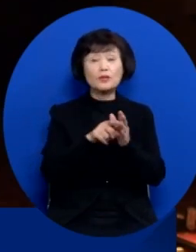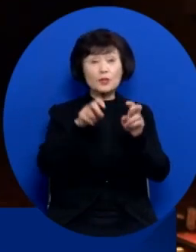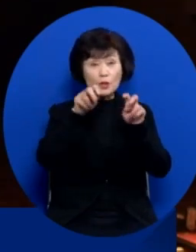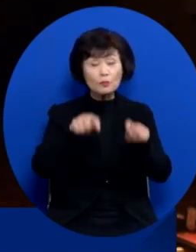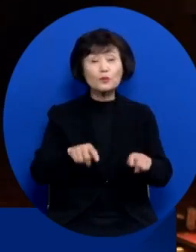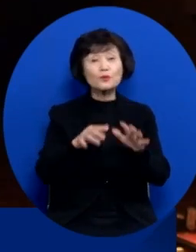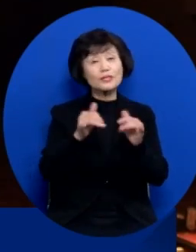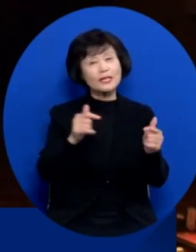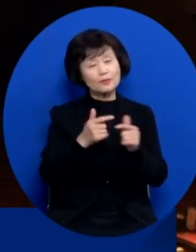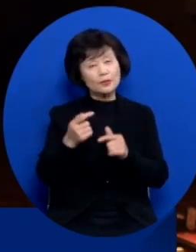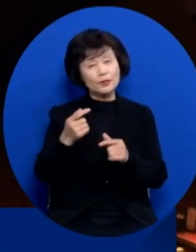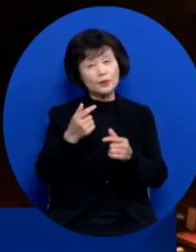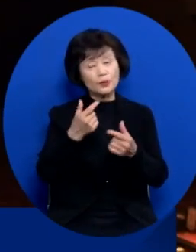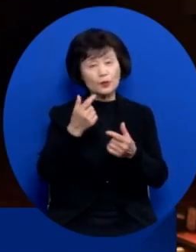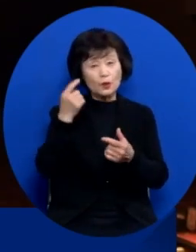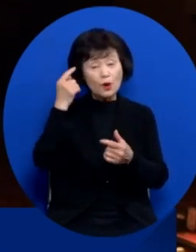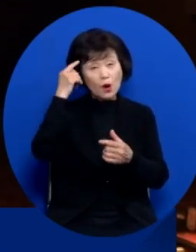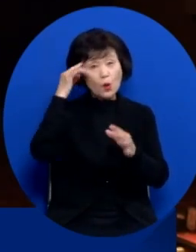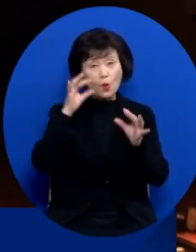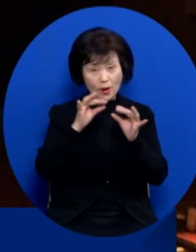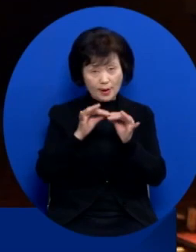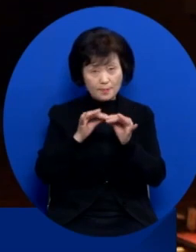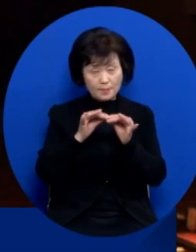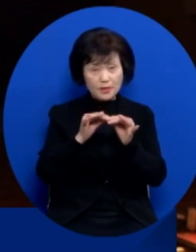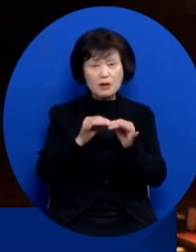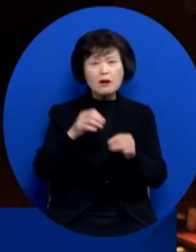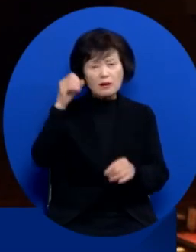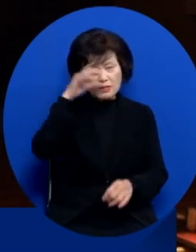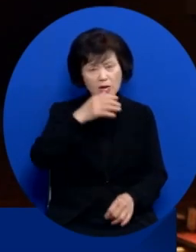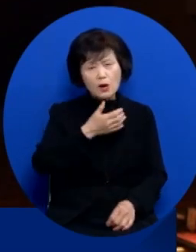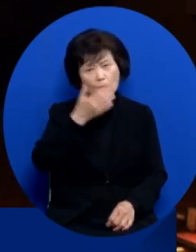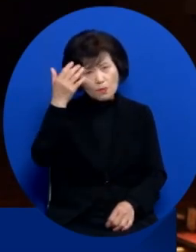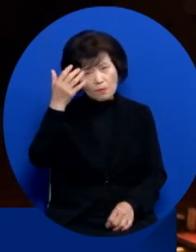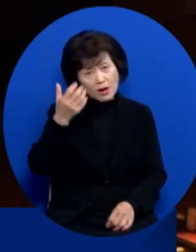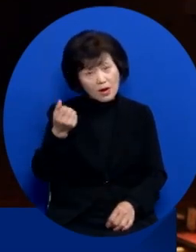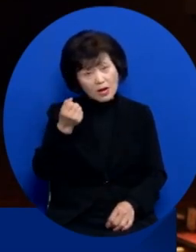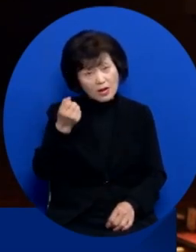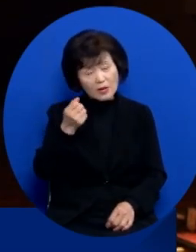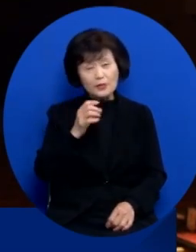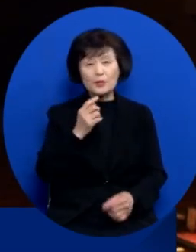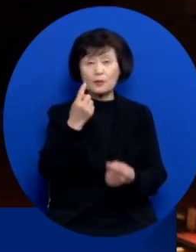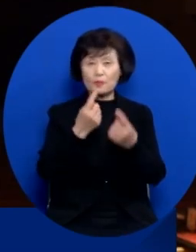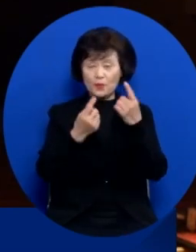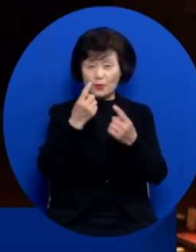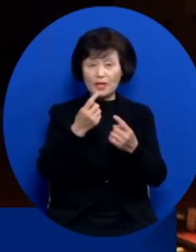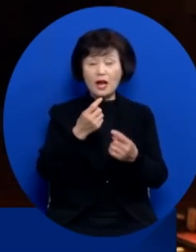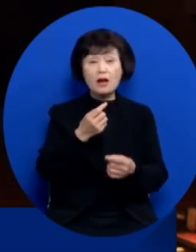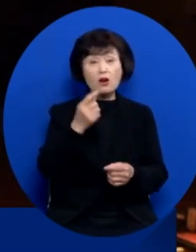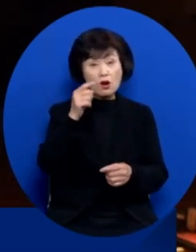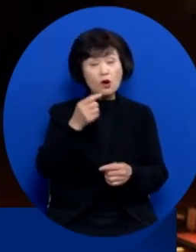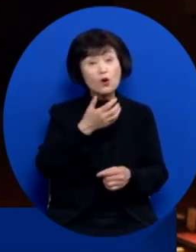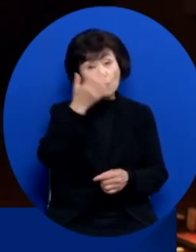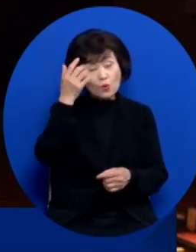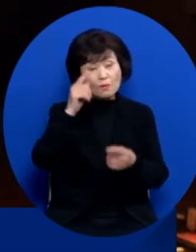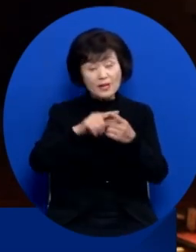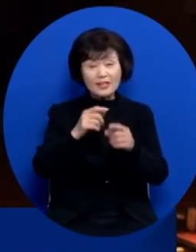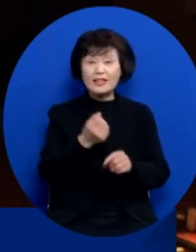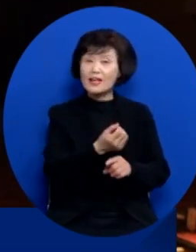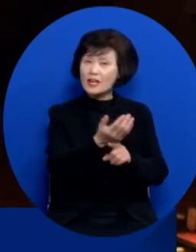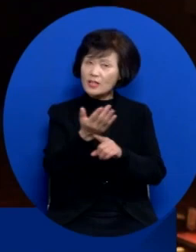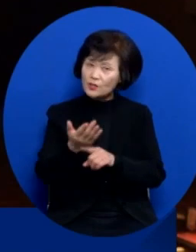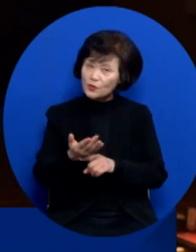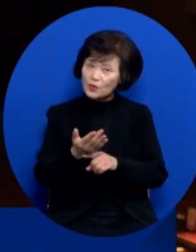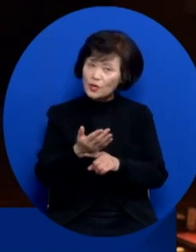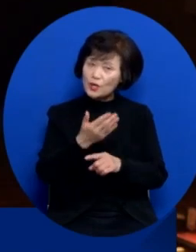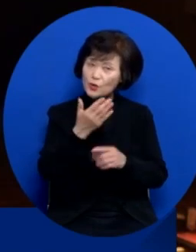같아서 단순하게 그냥 꿈을 꾸는 것보단 아 그렇다고 한다면 꿈을 전달해 준 사람이 있지 않을까? 그러면 그 전달해 준